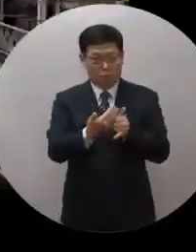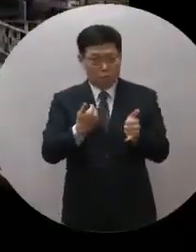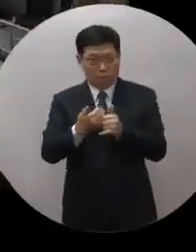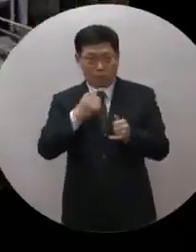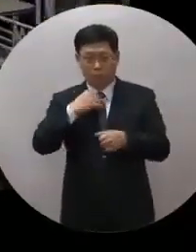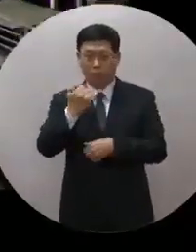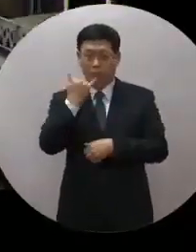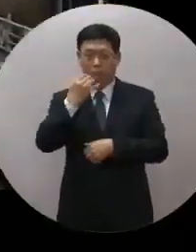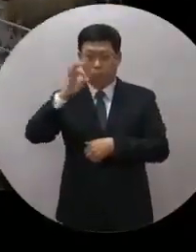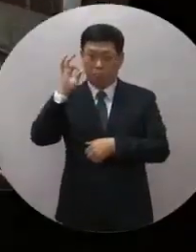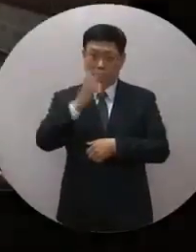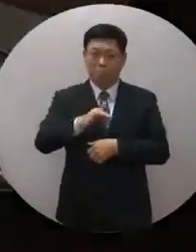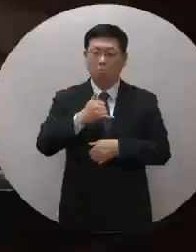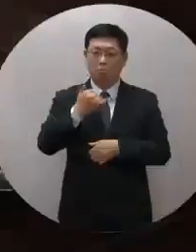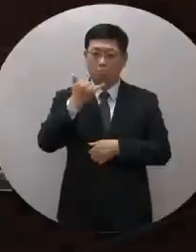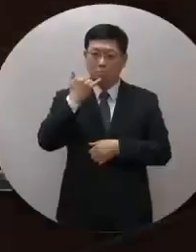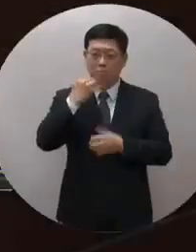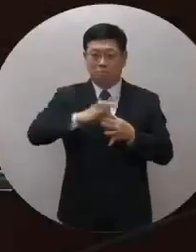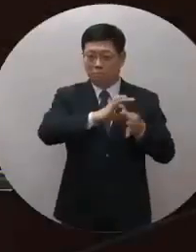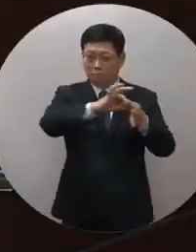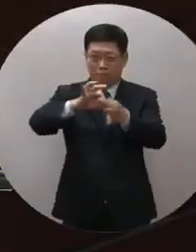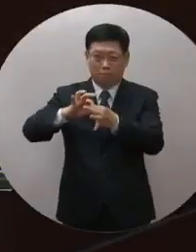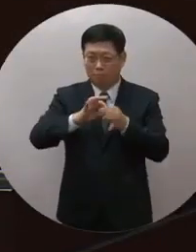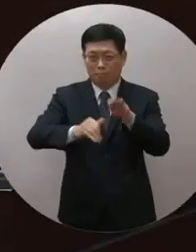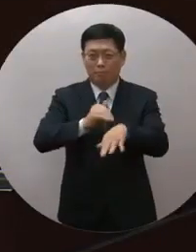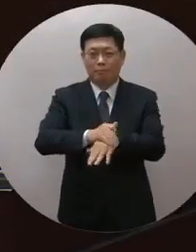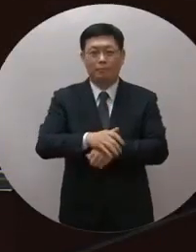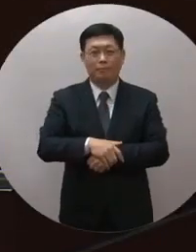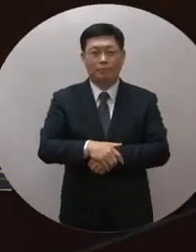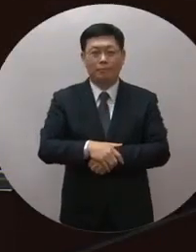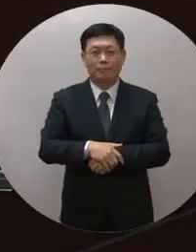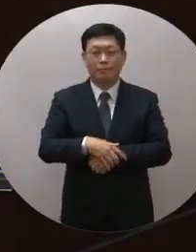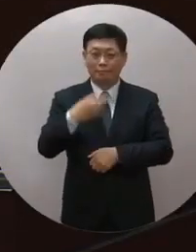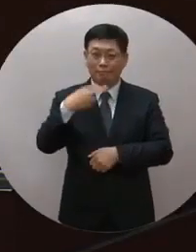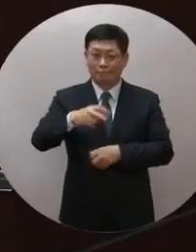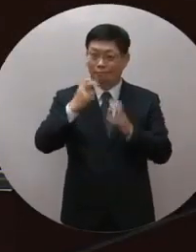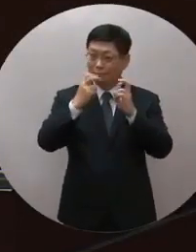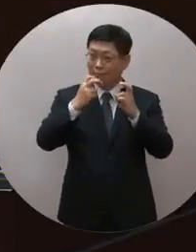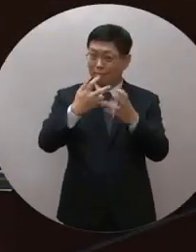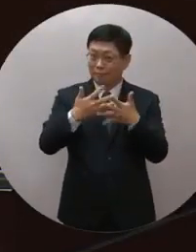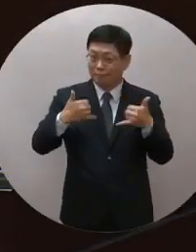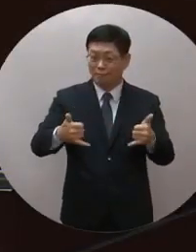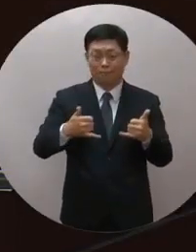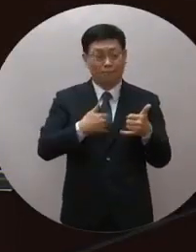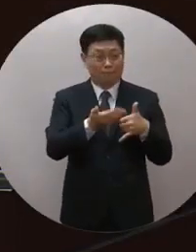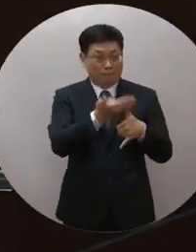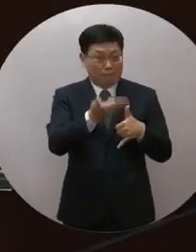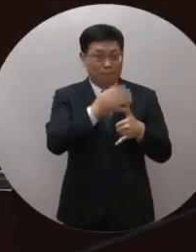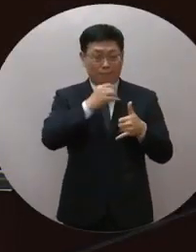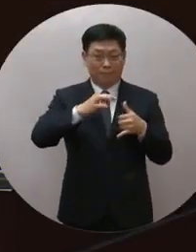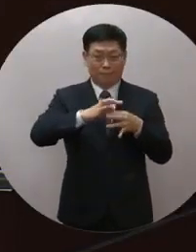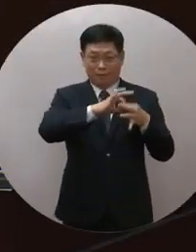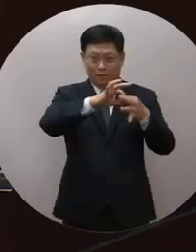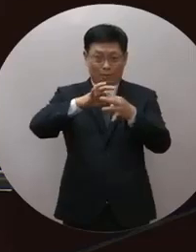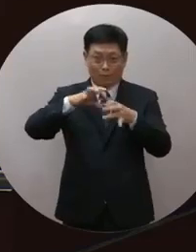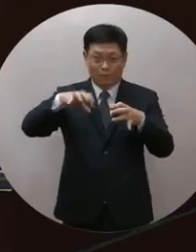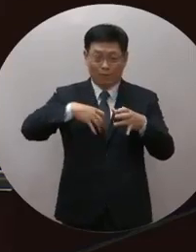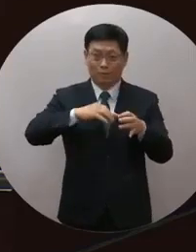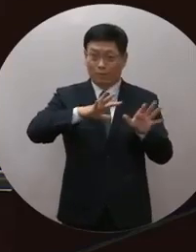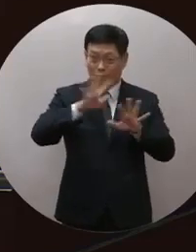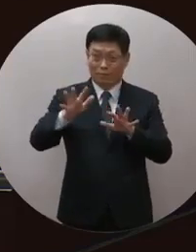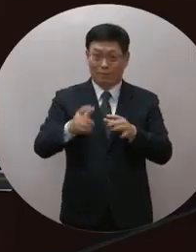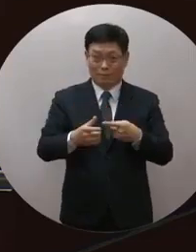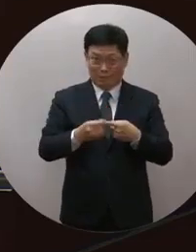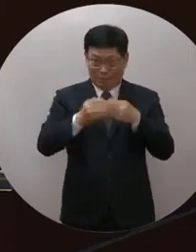铁，串联环岛的轨道网。在捷运路网方面，北部地区的环状线一期一月